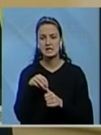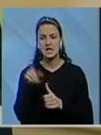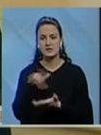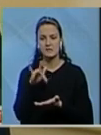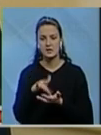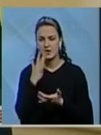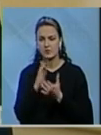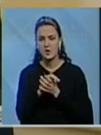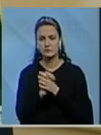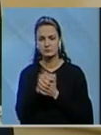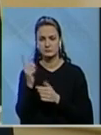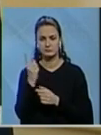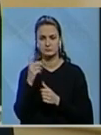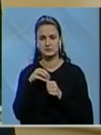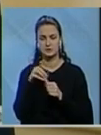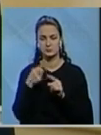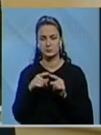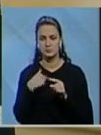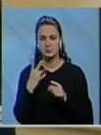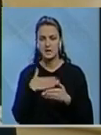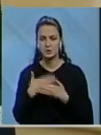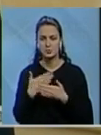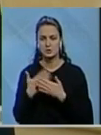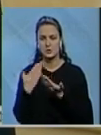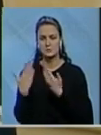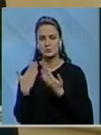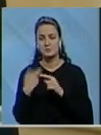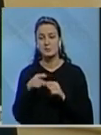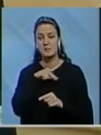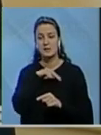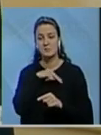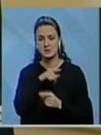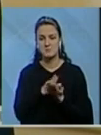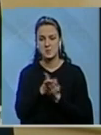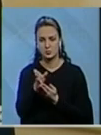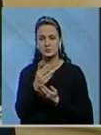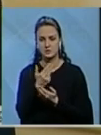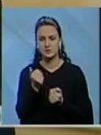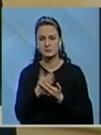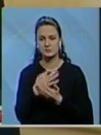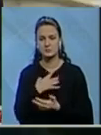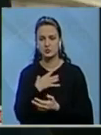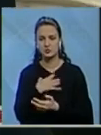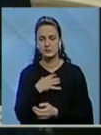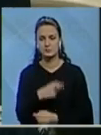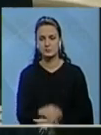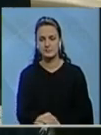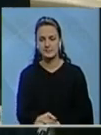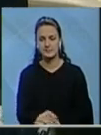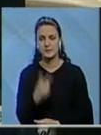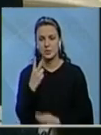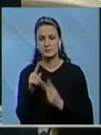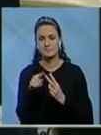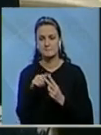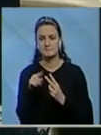ქვეყანასთან, ევროკავშირთან მაქსიმალურად გავააქტიუროთ თანამშრომლობა და პარლამენტს აქვს ამ მიმართულებით, რა თქმა უნდა, მნიშვნელოვანი როლი. არის ორი